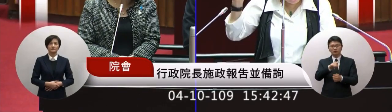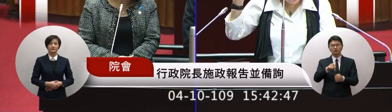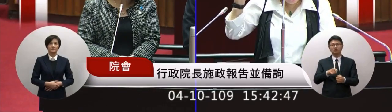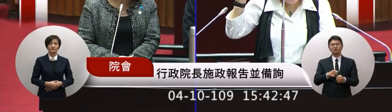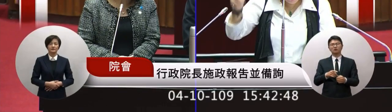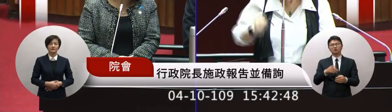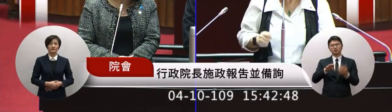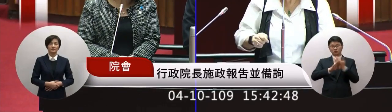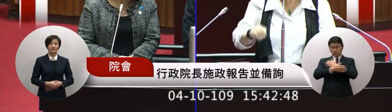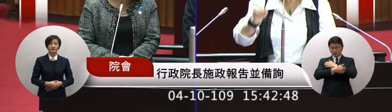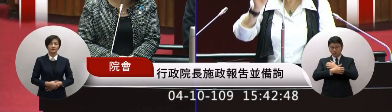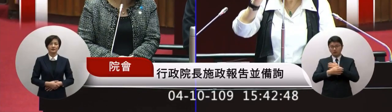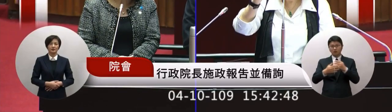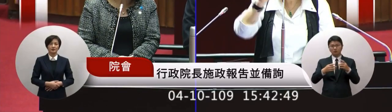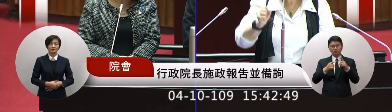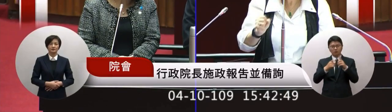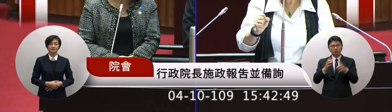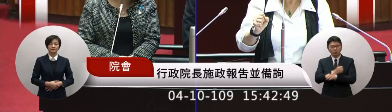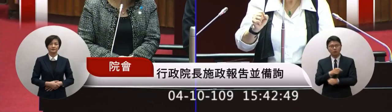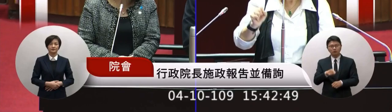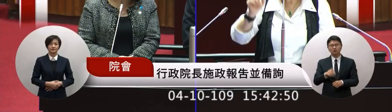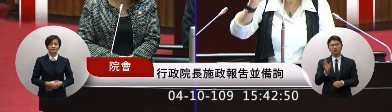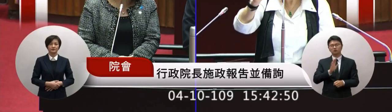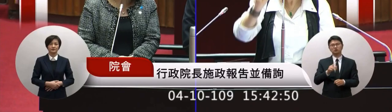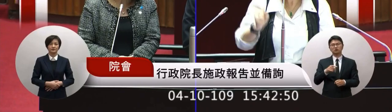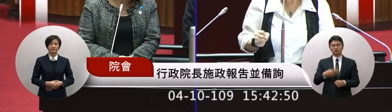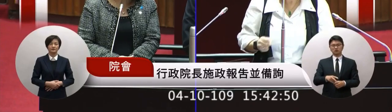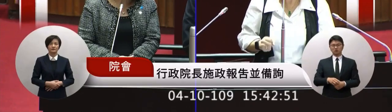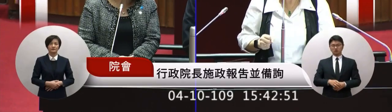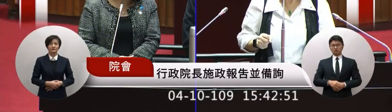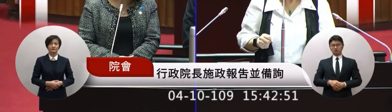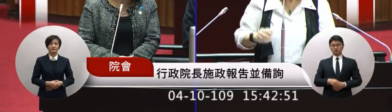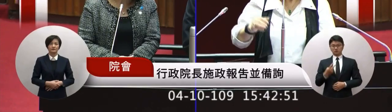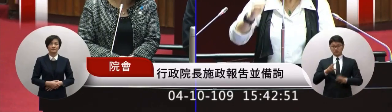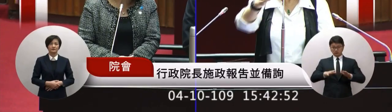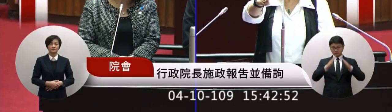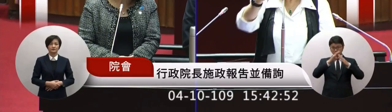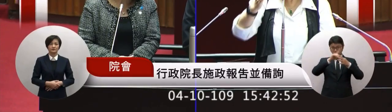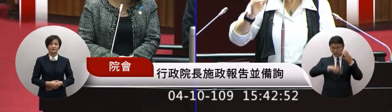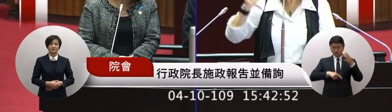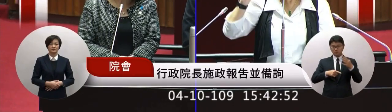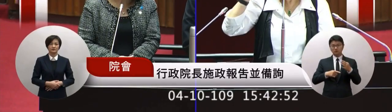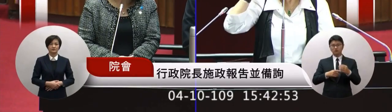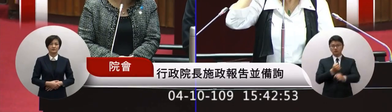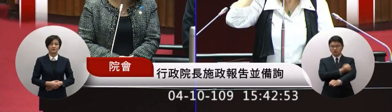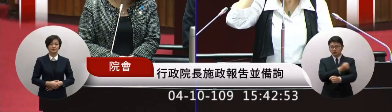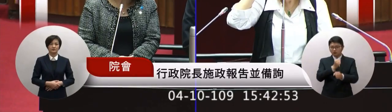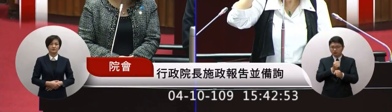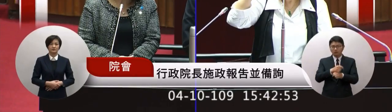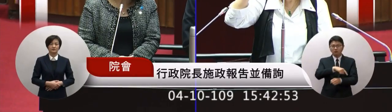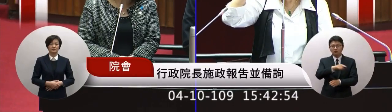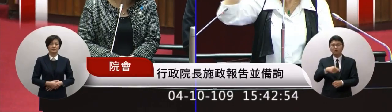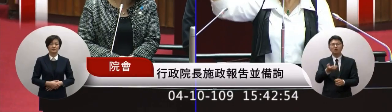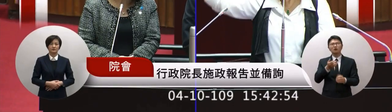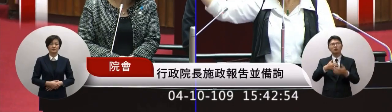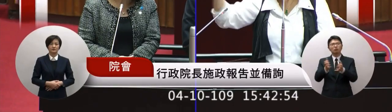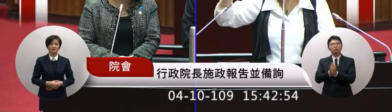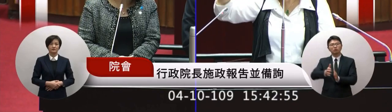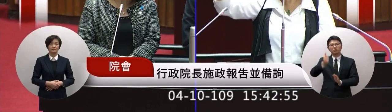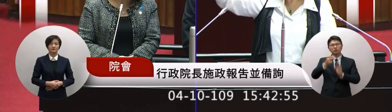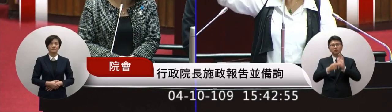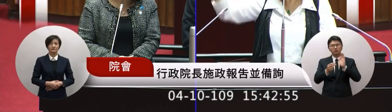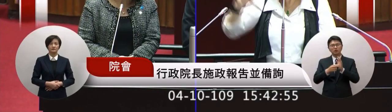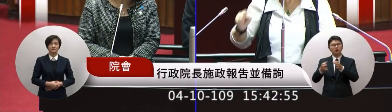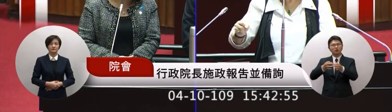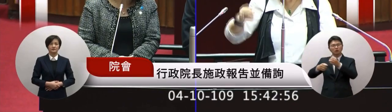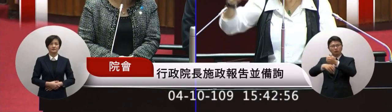其实我更关心的是我们现在这家事劳工虽然刚刚这个部长说那个产业类的